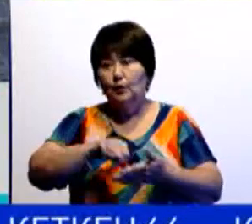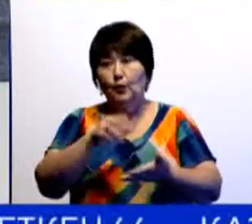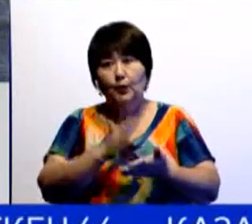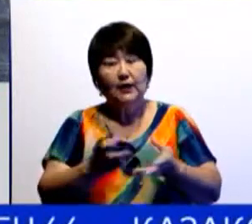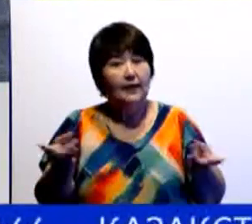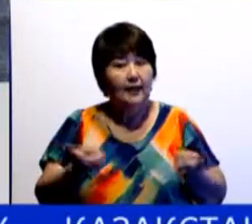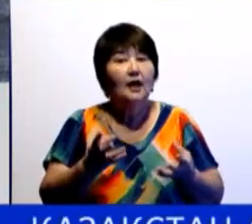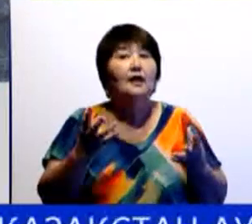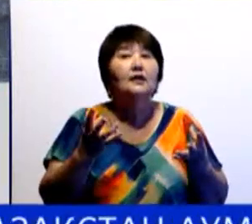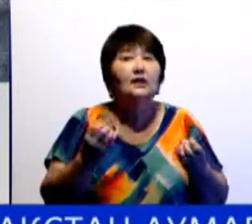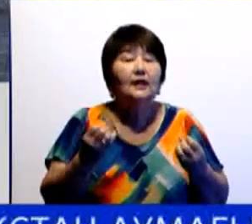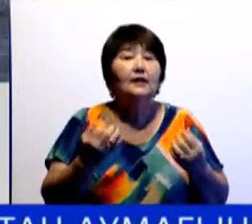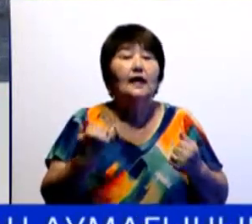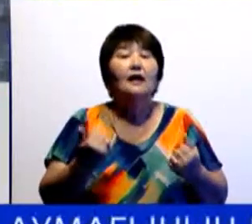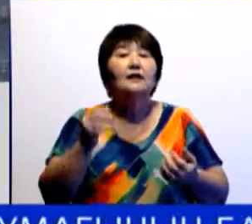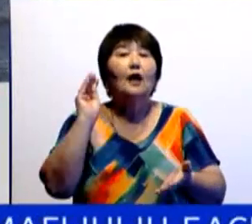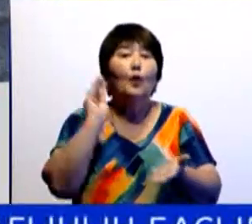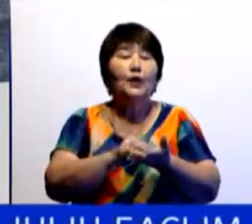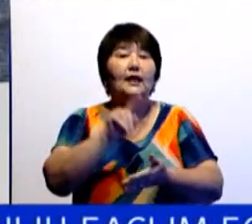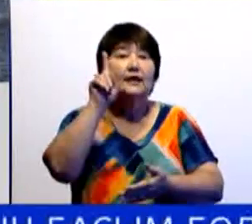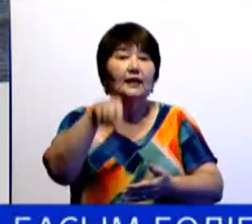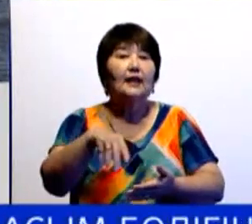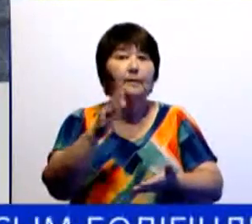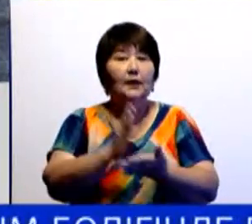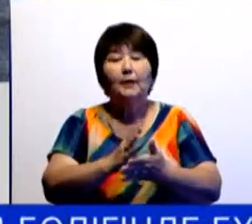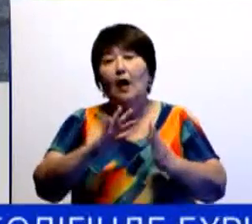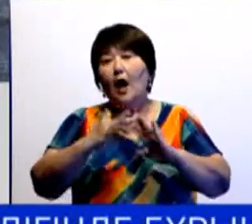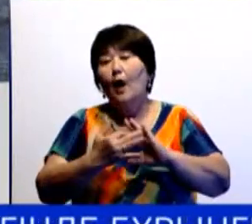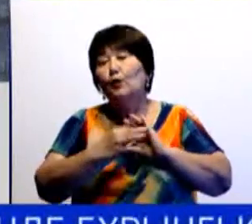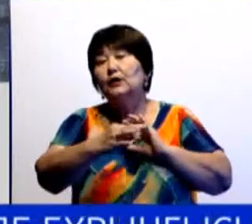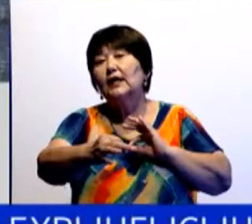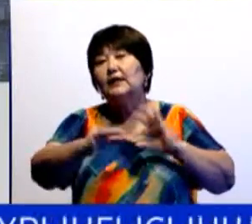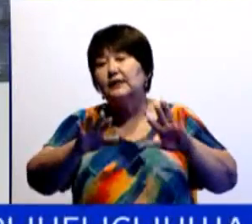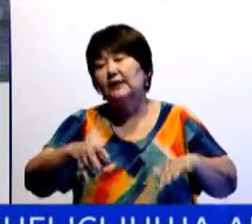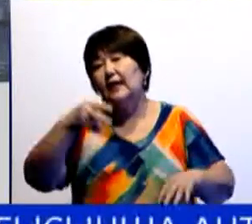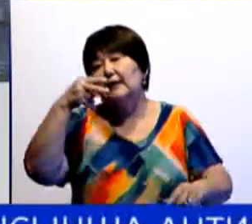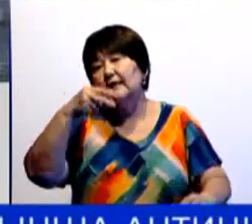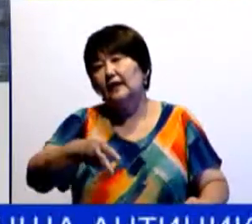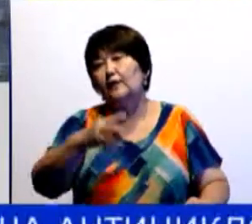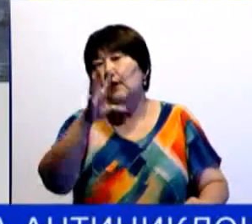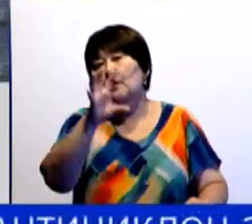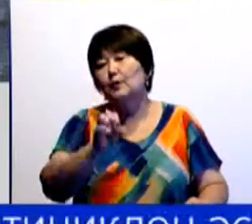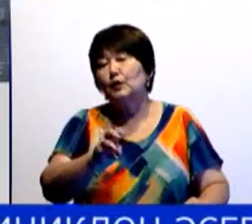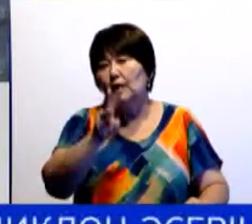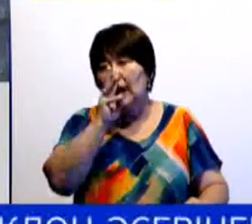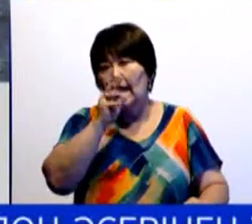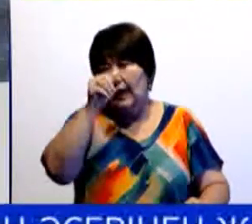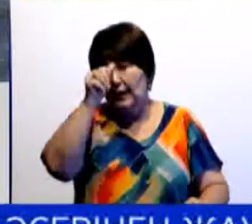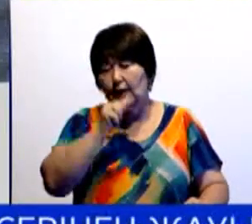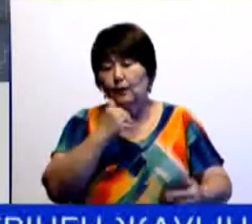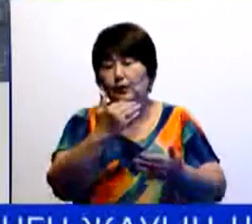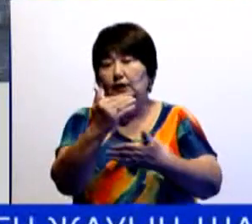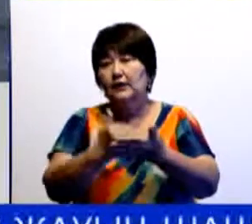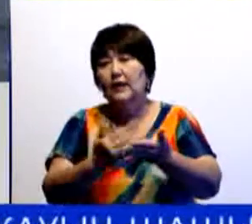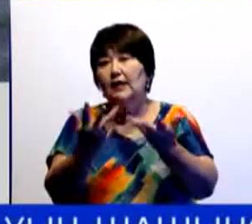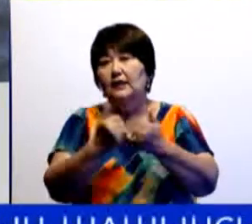де тағы да қоятын талаптар бар. Ауылдық жерлерге 2500 айлық есептік көрсеткіш есебінде болу